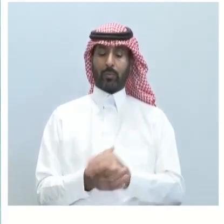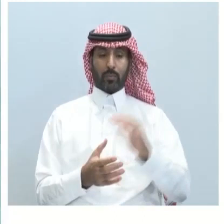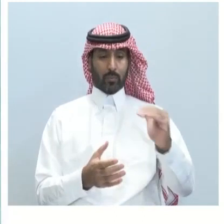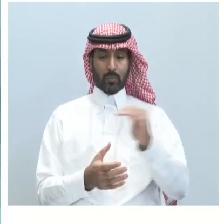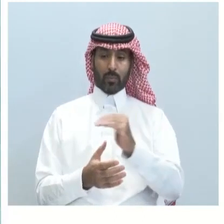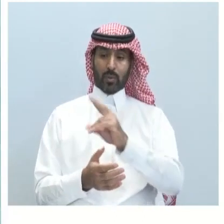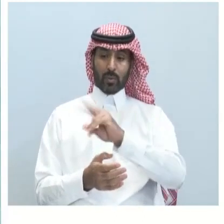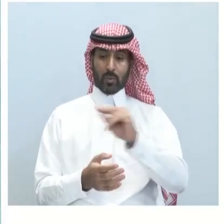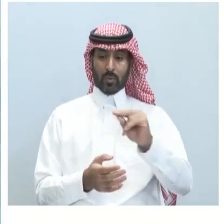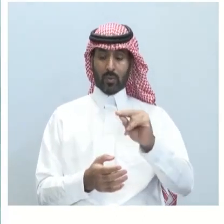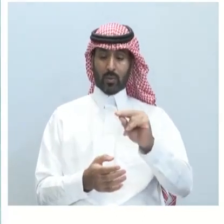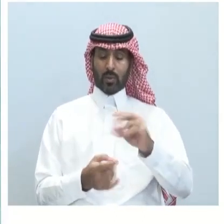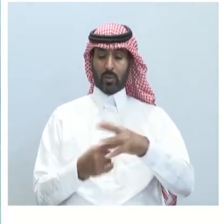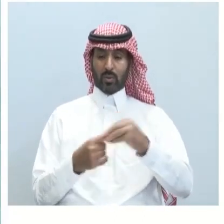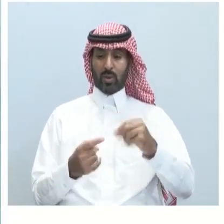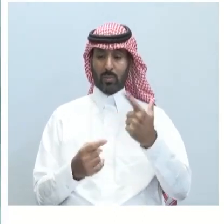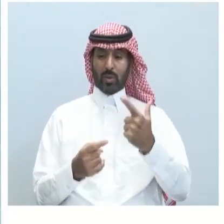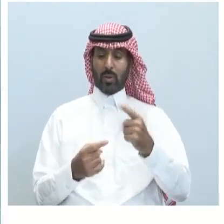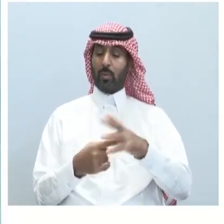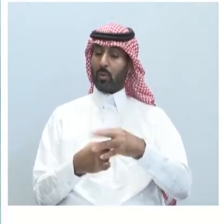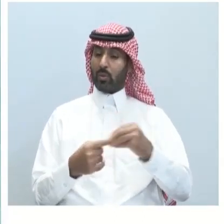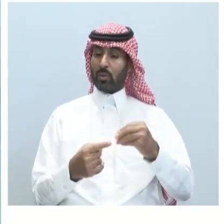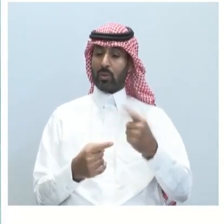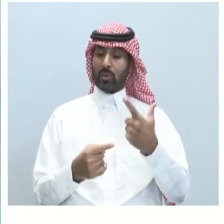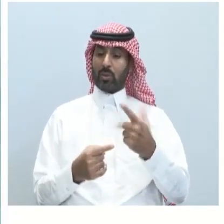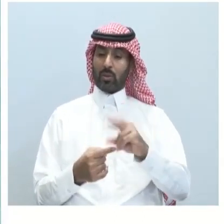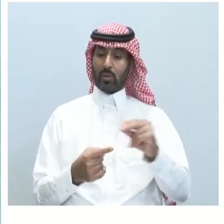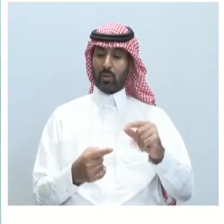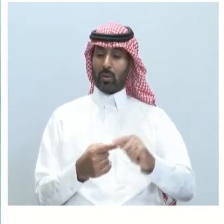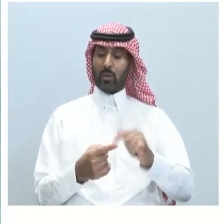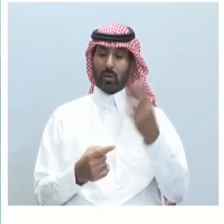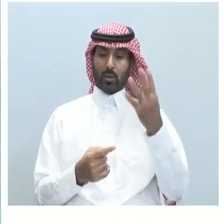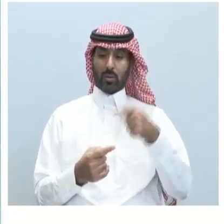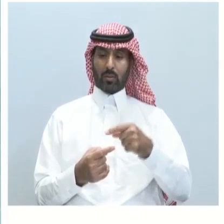القيمتين كلهم تساوي كم والسالب سبعه والسالب سبعه يساوي سالب 14